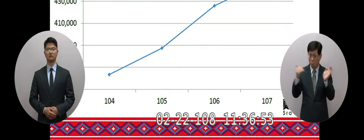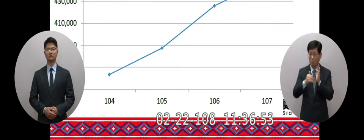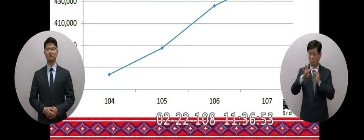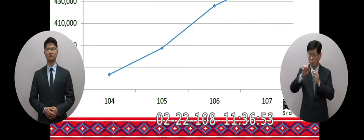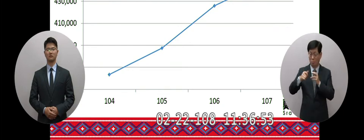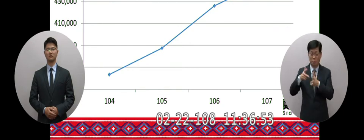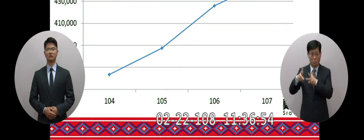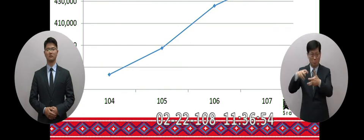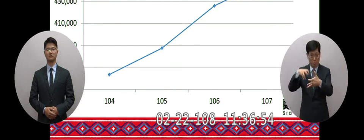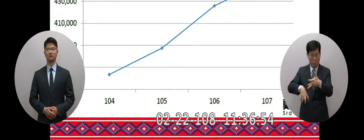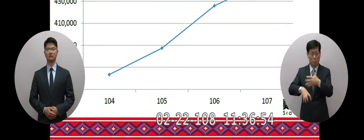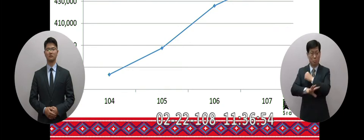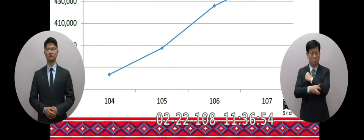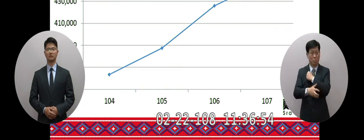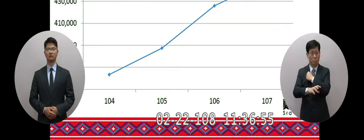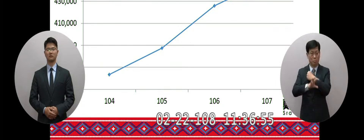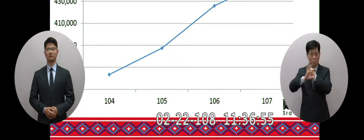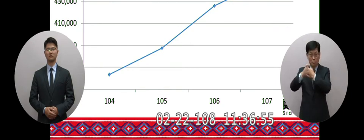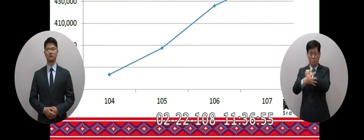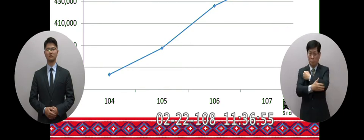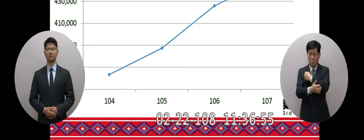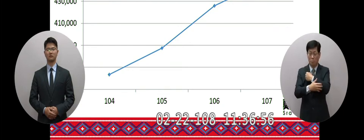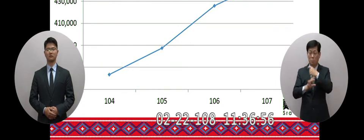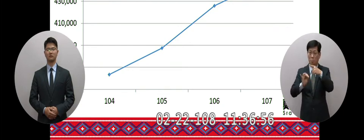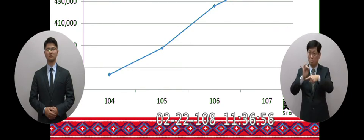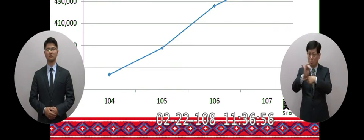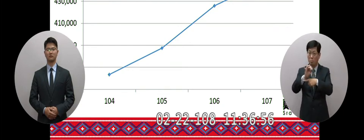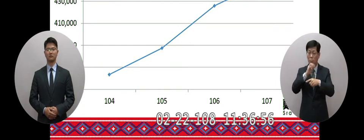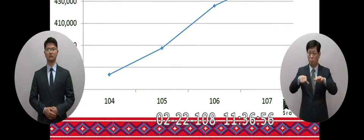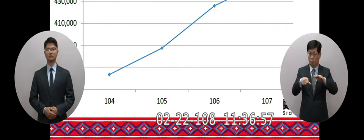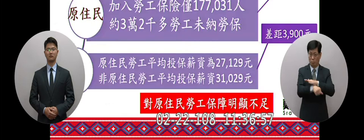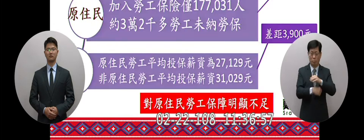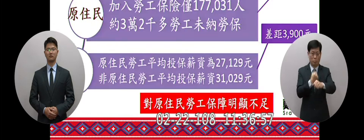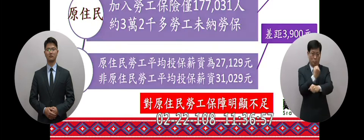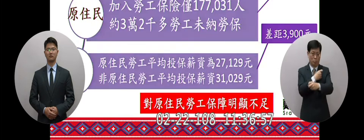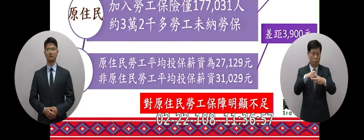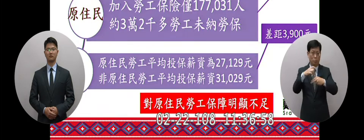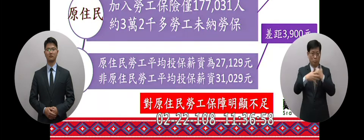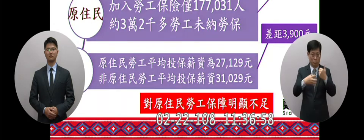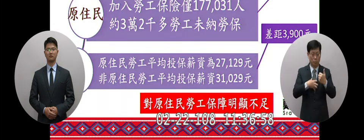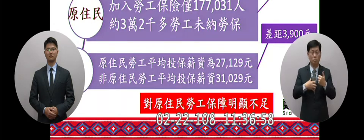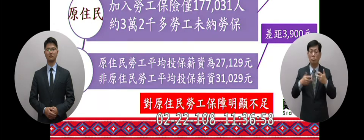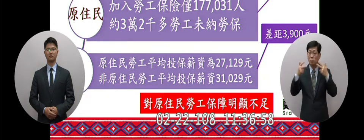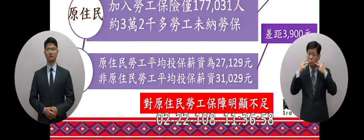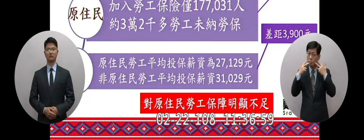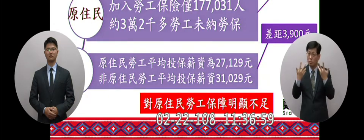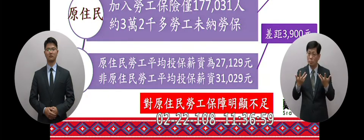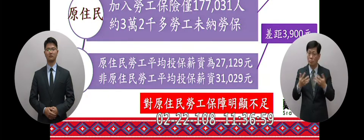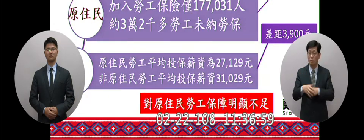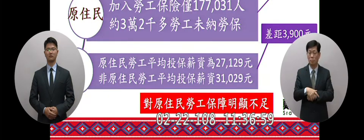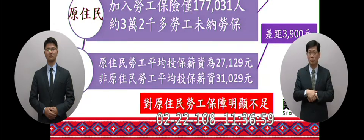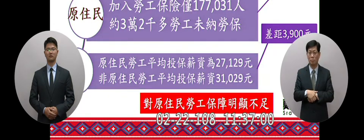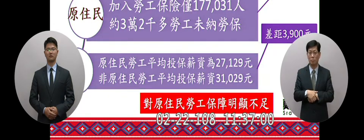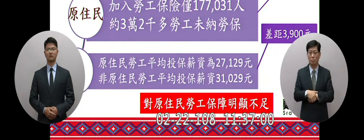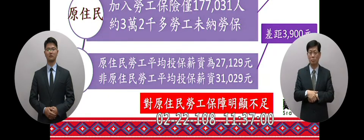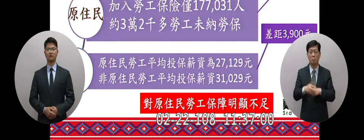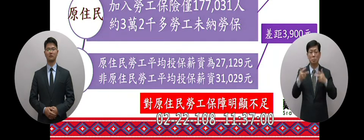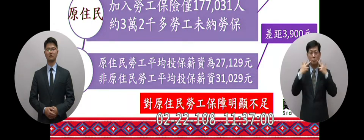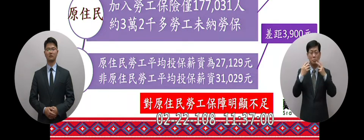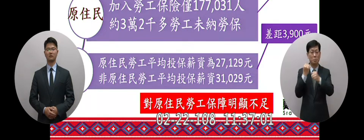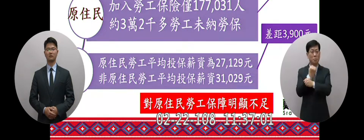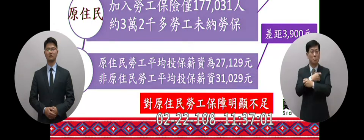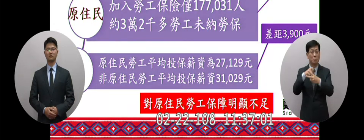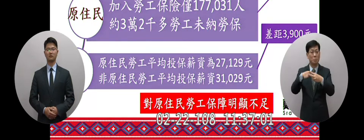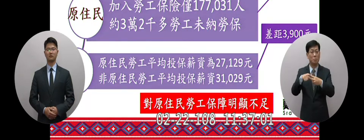近45万的产业外劳，100%加入劳保。看我们原住民，原住民的劳